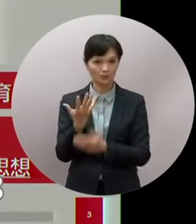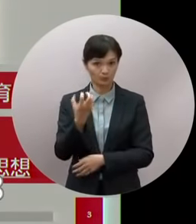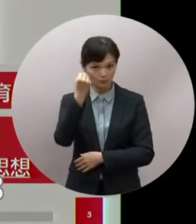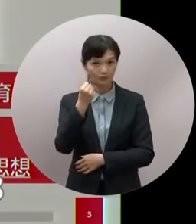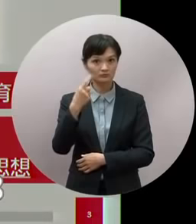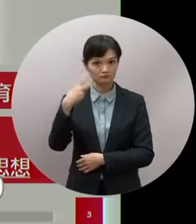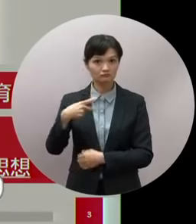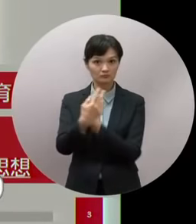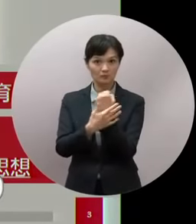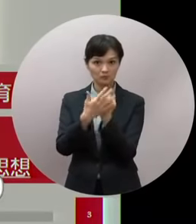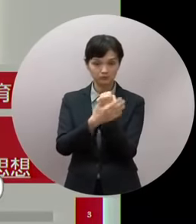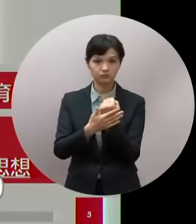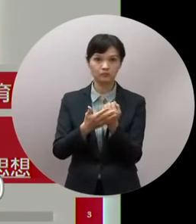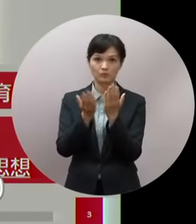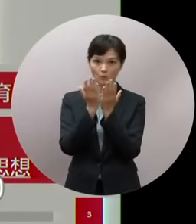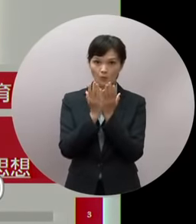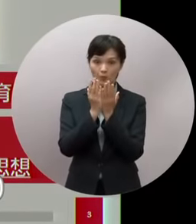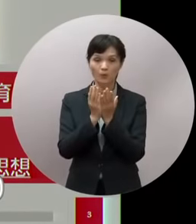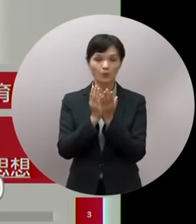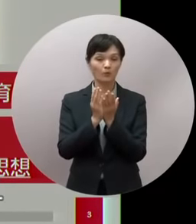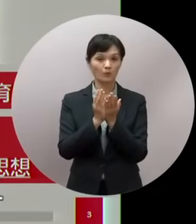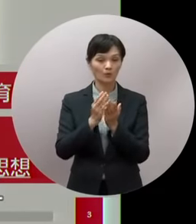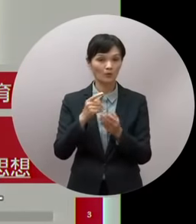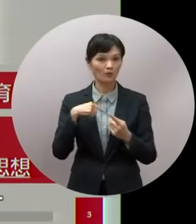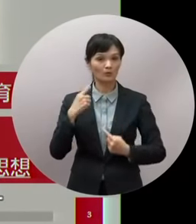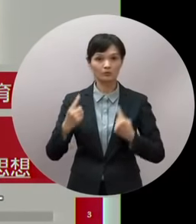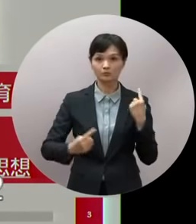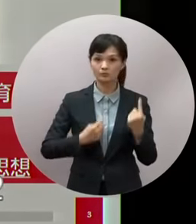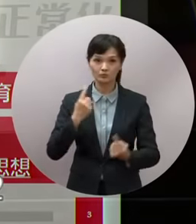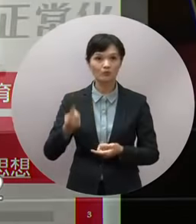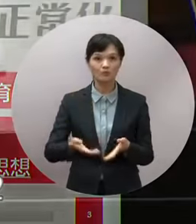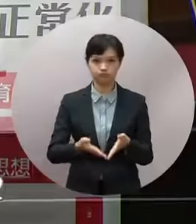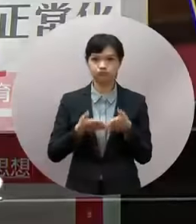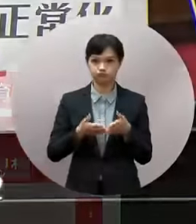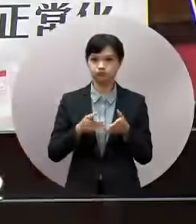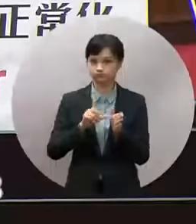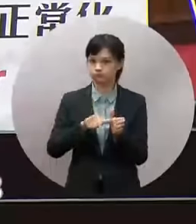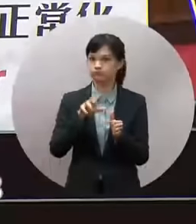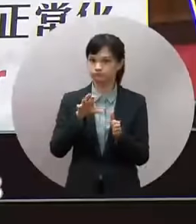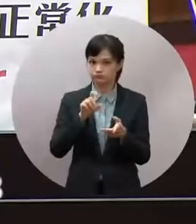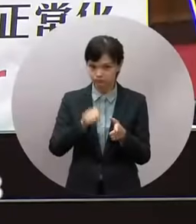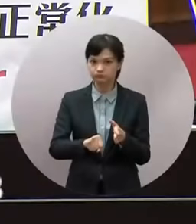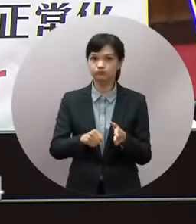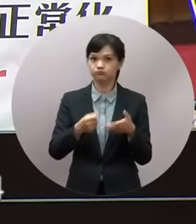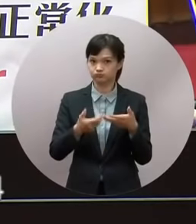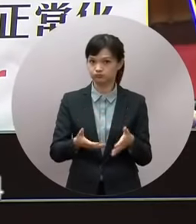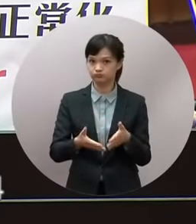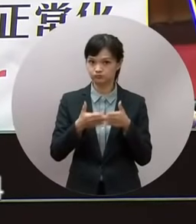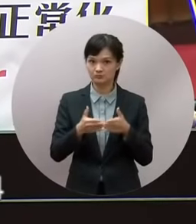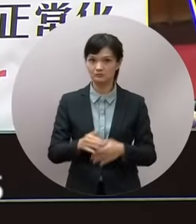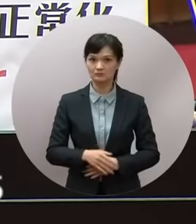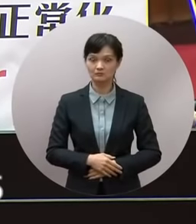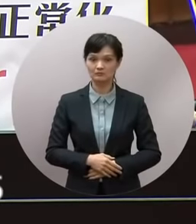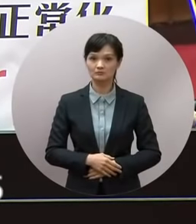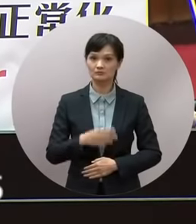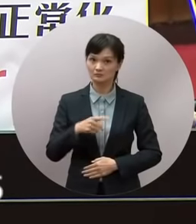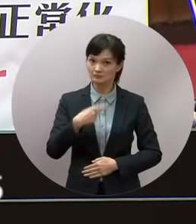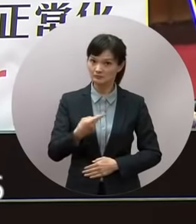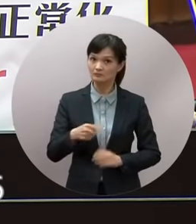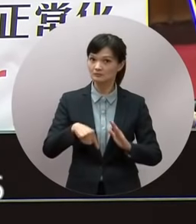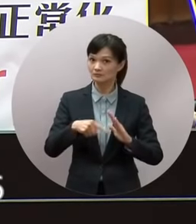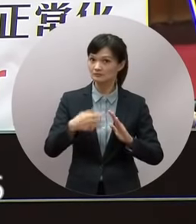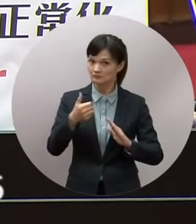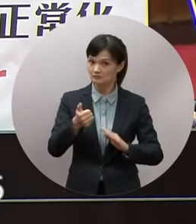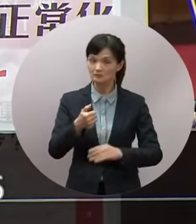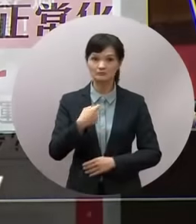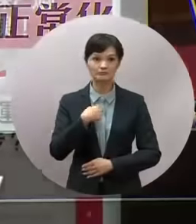自由学术的思想，是非常重要的关键时机。下一页，所以院长，我们真